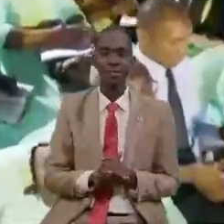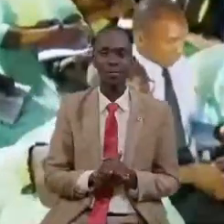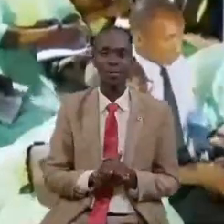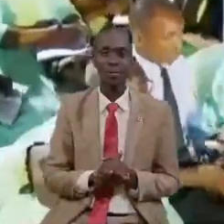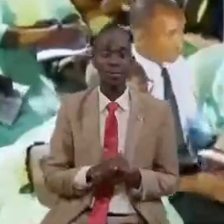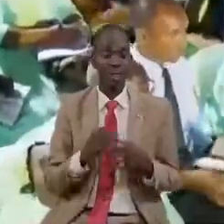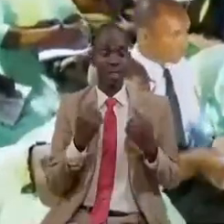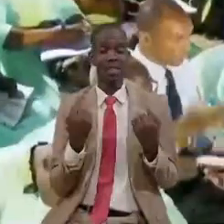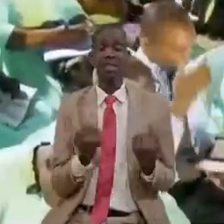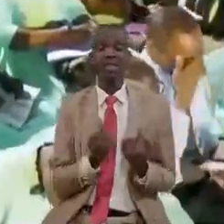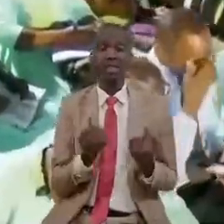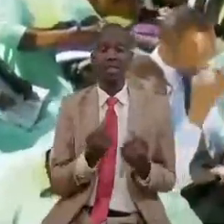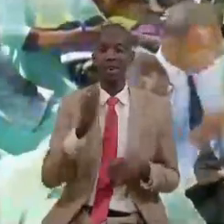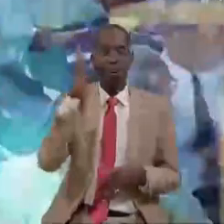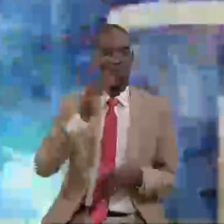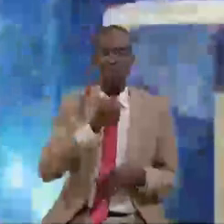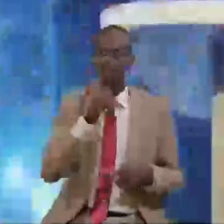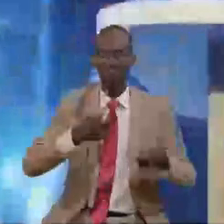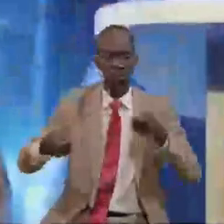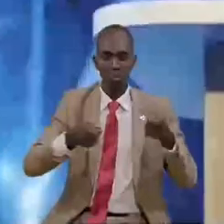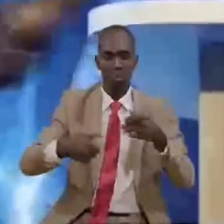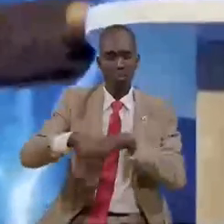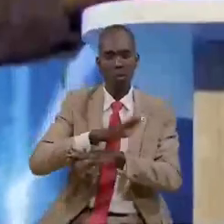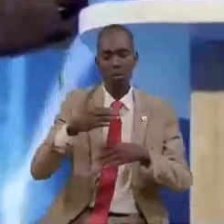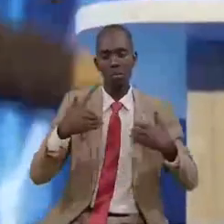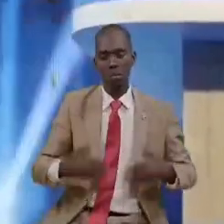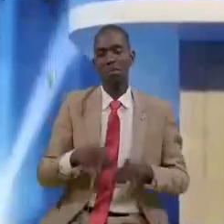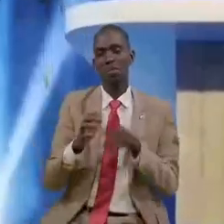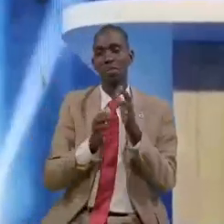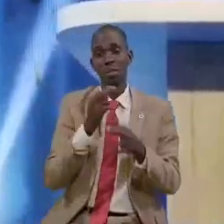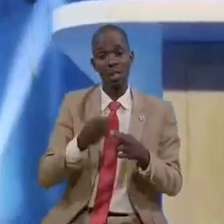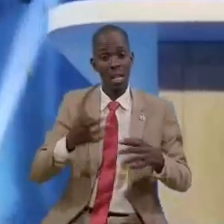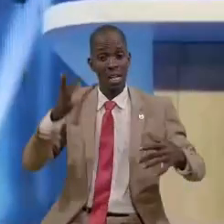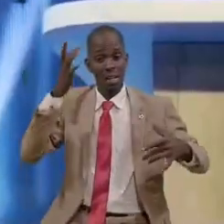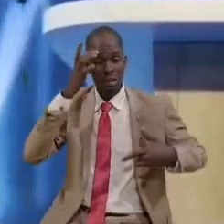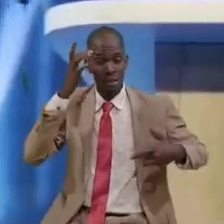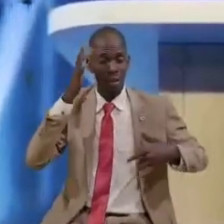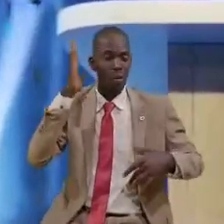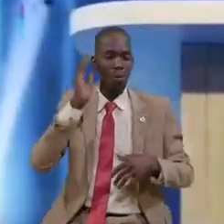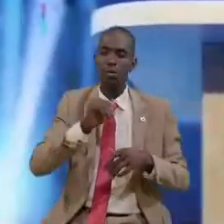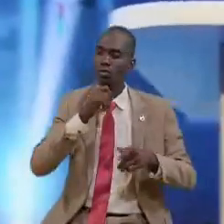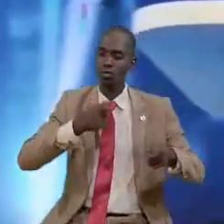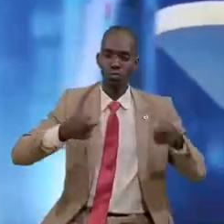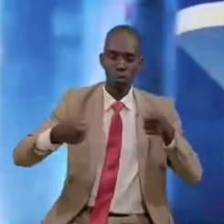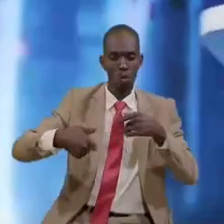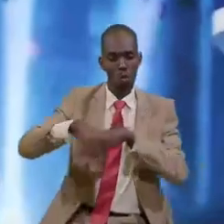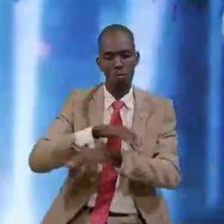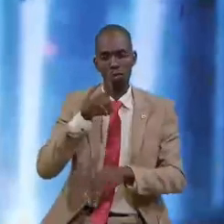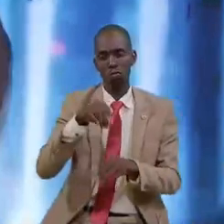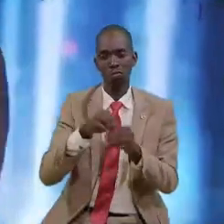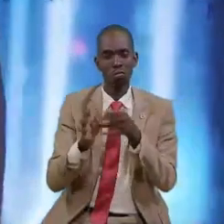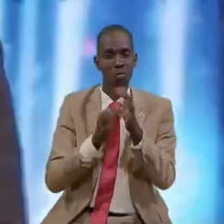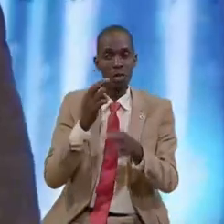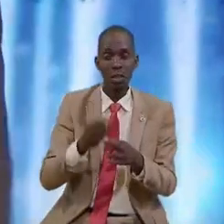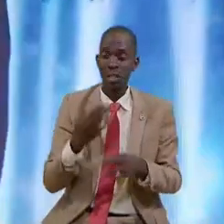Le péché ne régnera point sur vous. La maladie n'aura pas la domination sur vous. Les